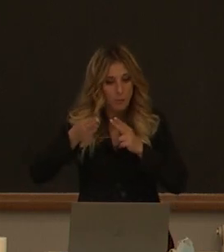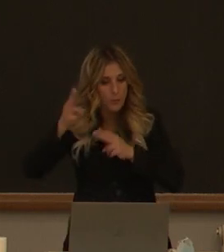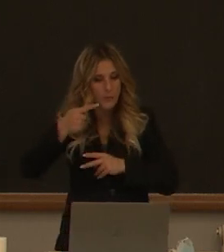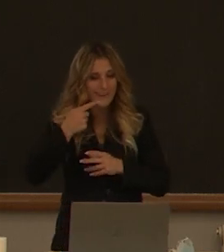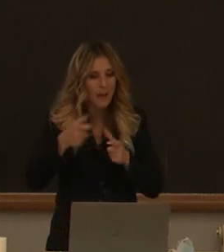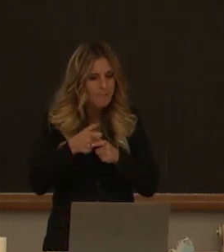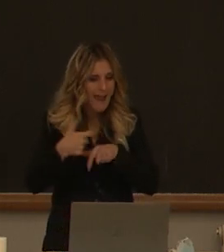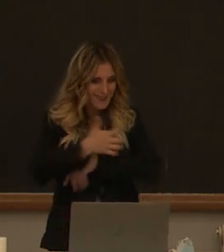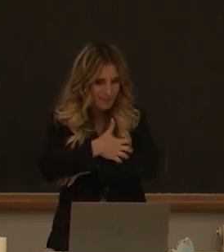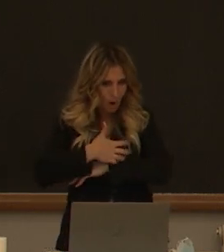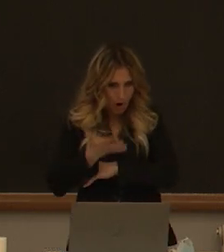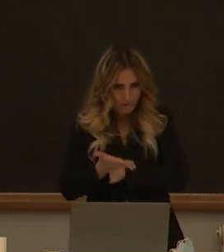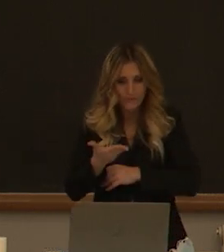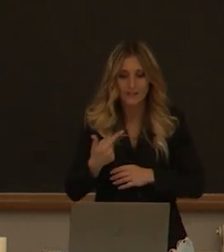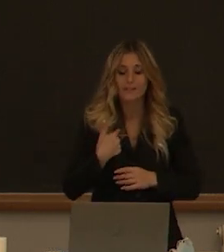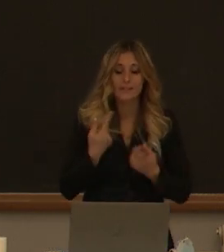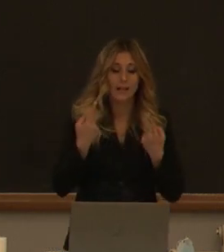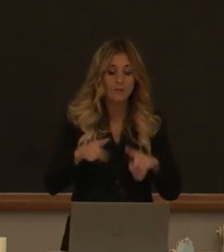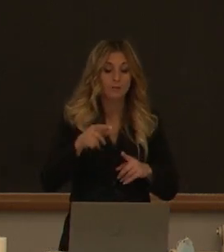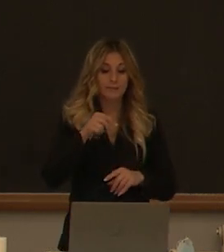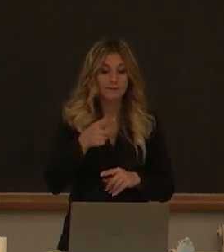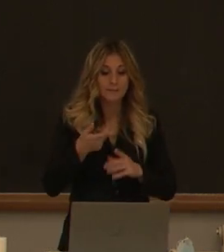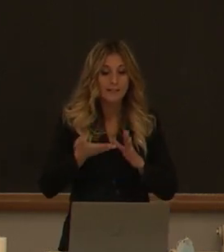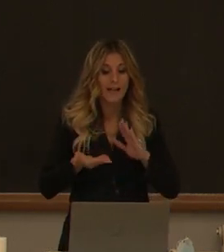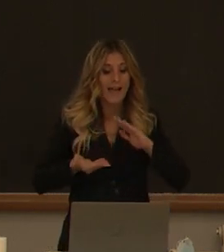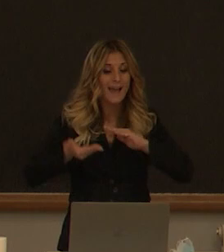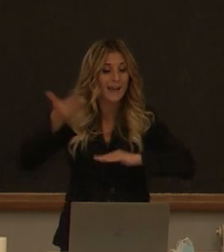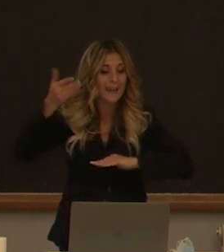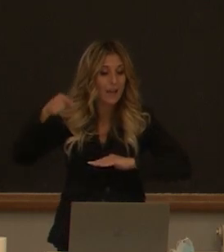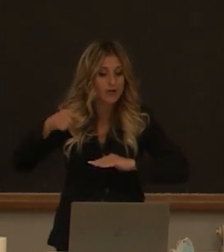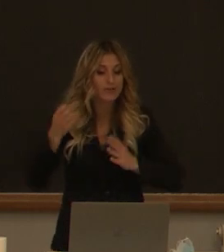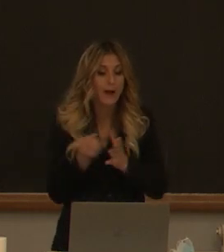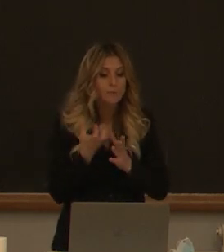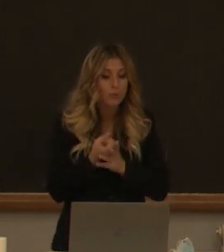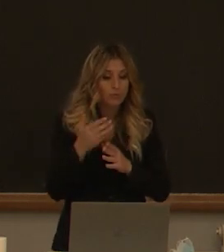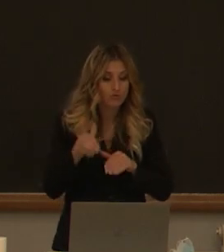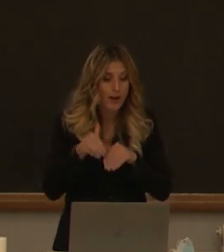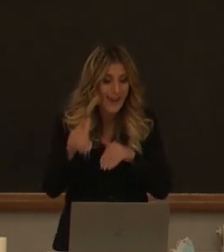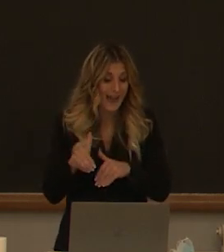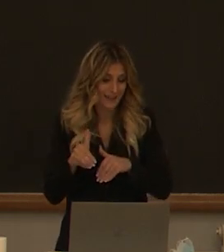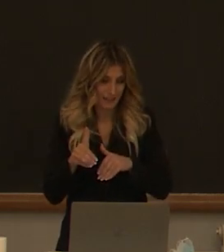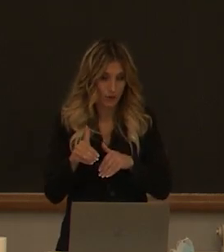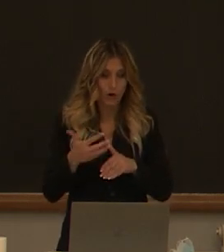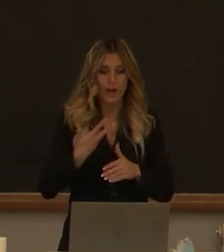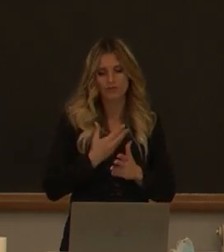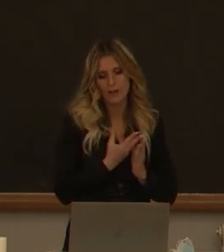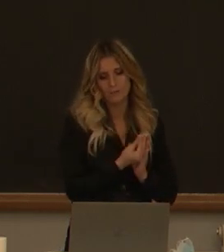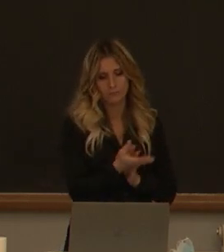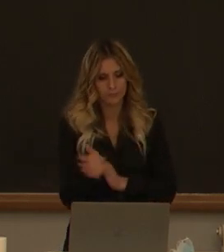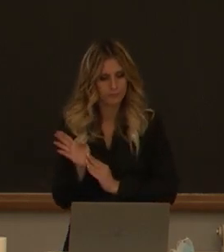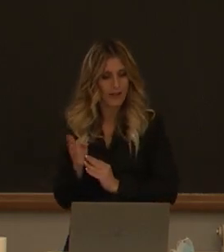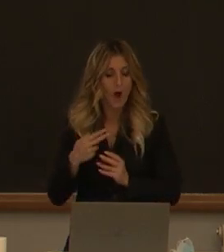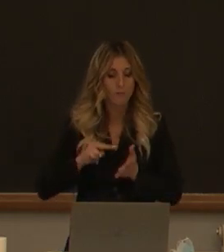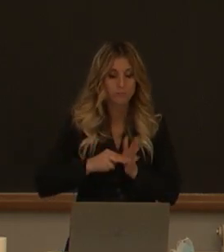sviluppo. Questo necessiterà un aumento della crescita della produzione agricola e quindi una serie di problemi che